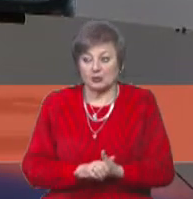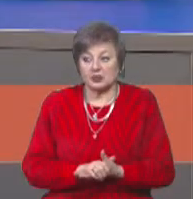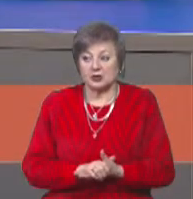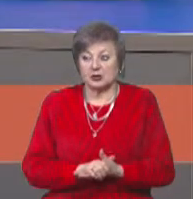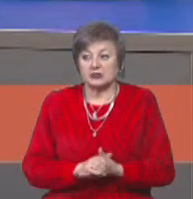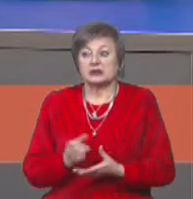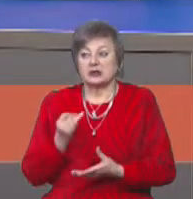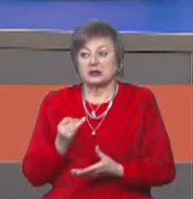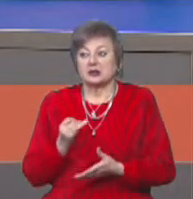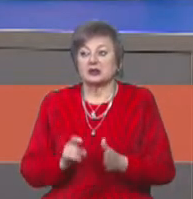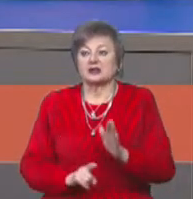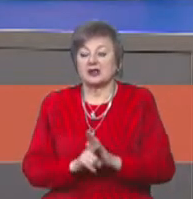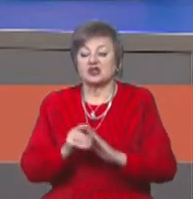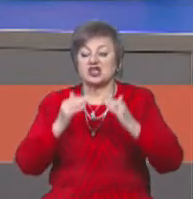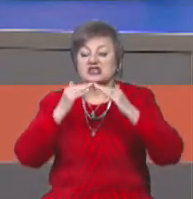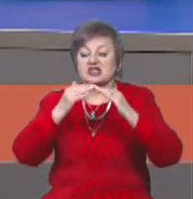все началось с чердака.